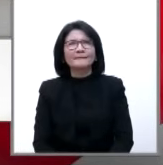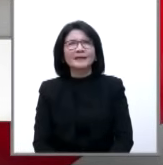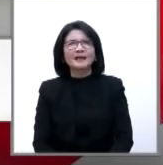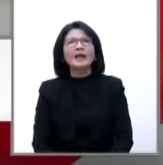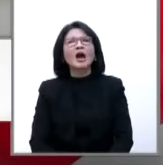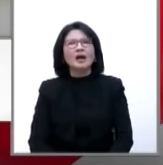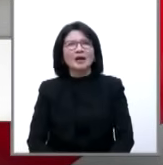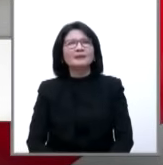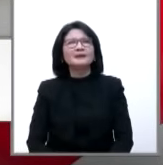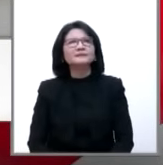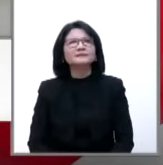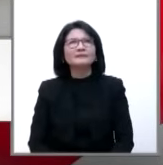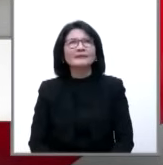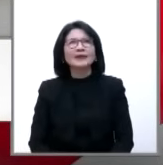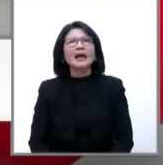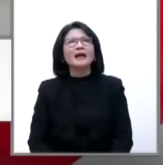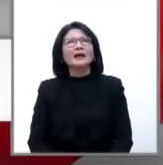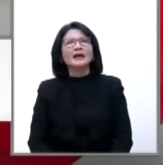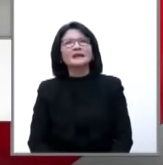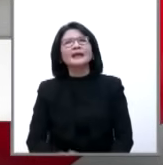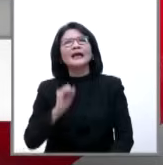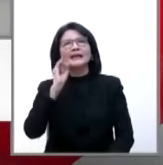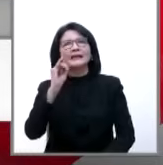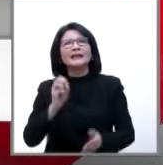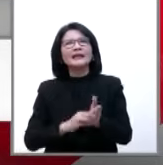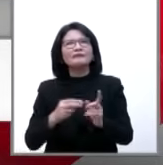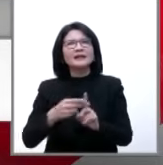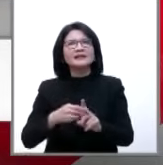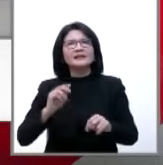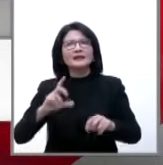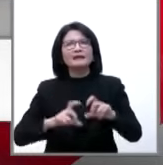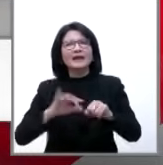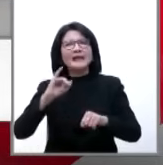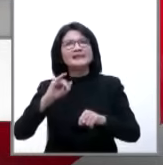fllation adalah inflasi hijau sesimpel